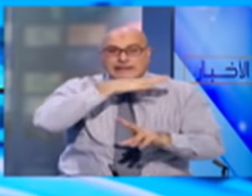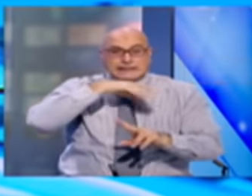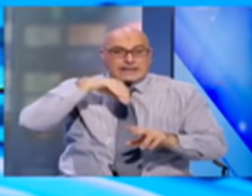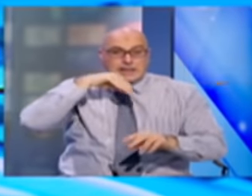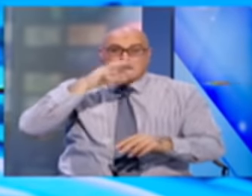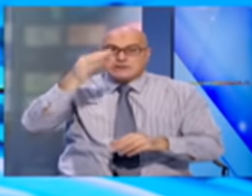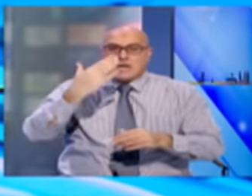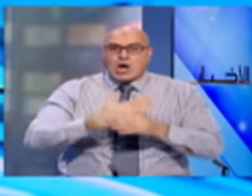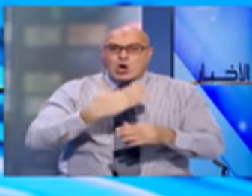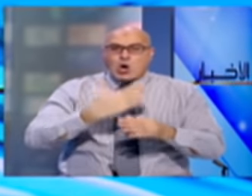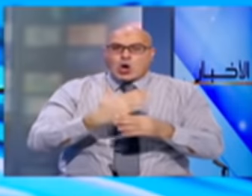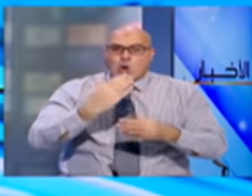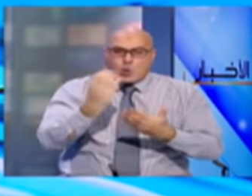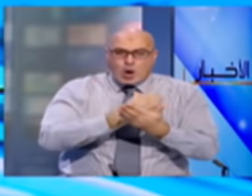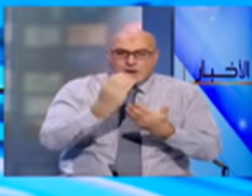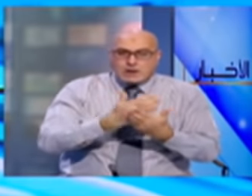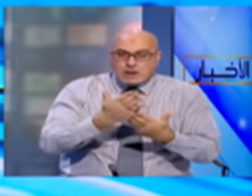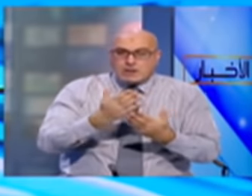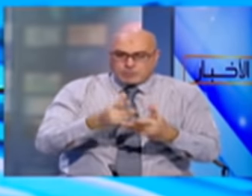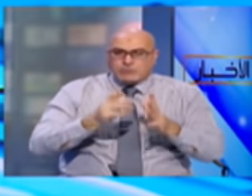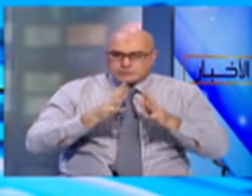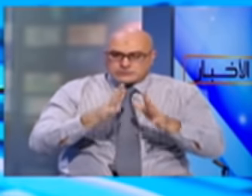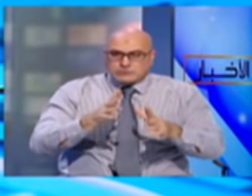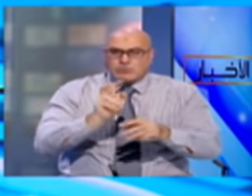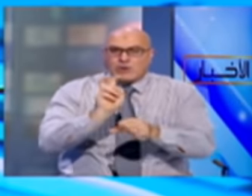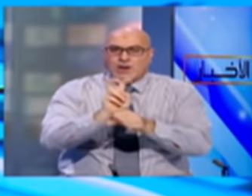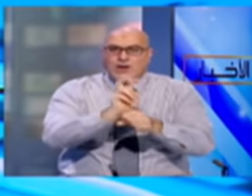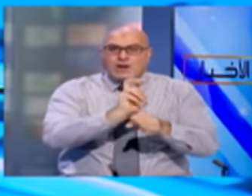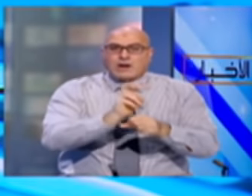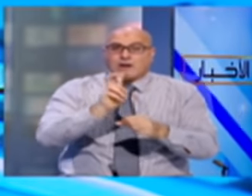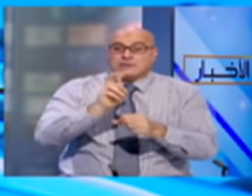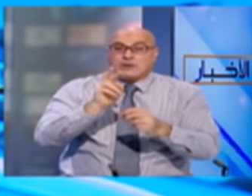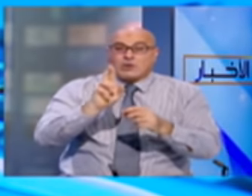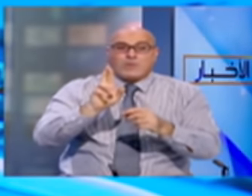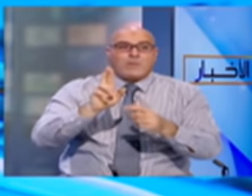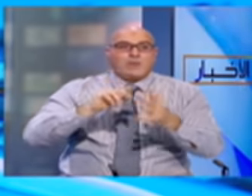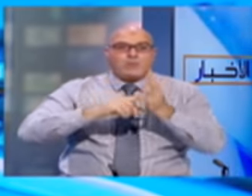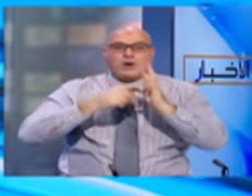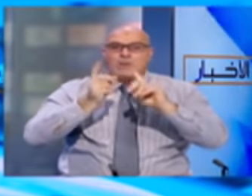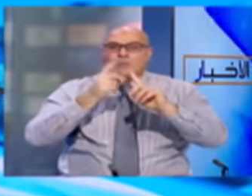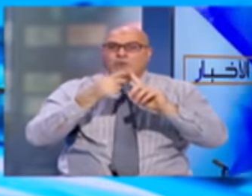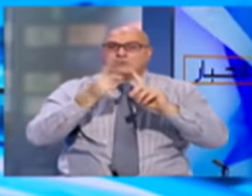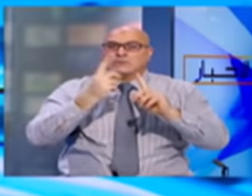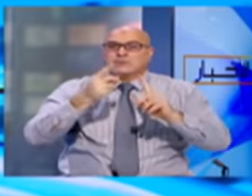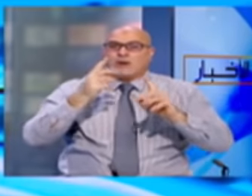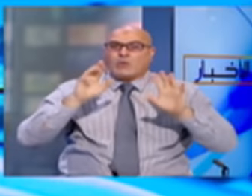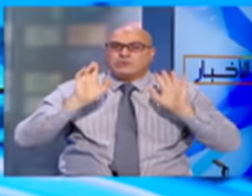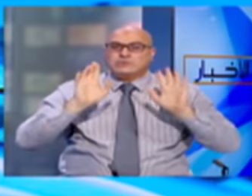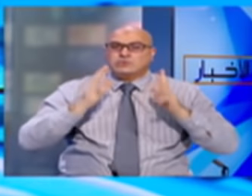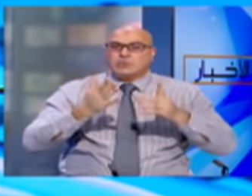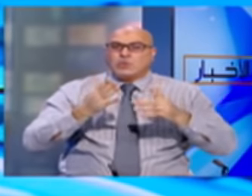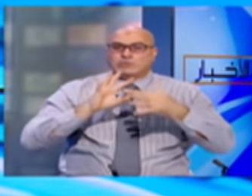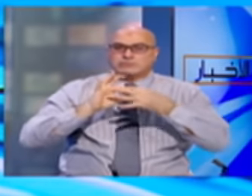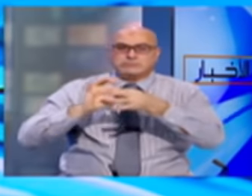المدارس القرآنية تسهم دوما في الحفاظ على المرجعية الدينية الوطنية المبنية على مبادئ